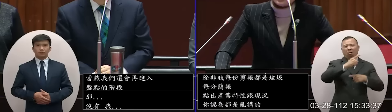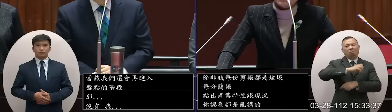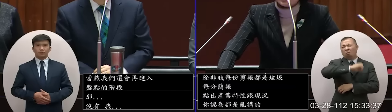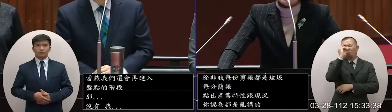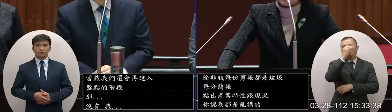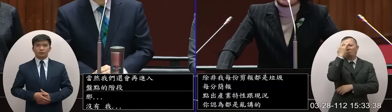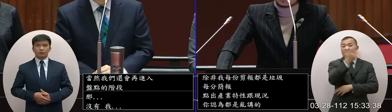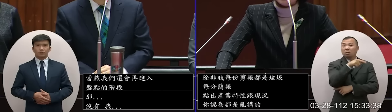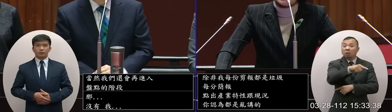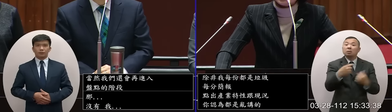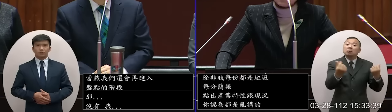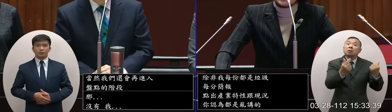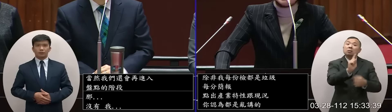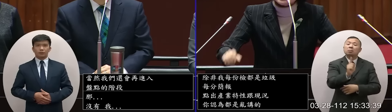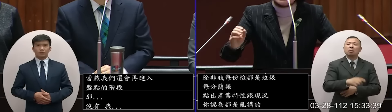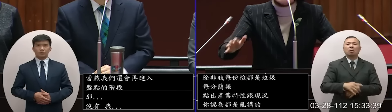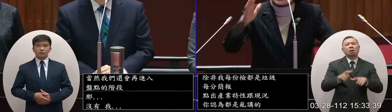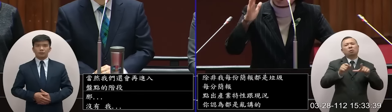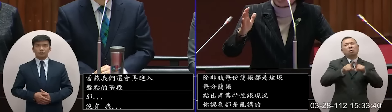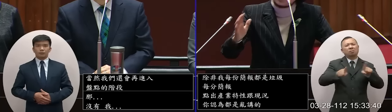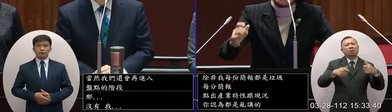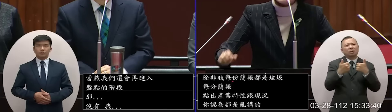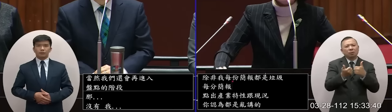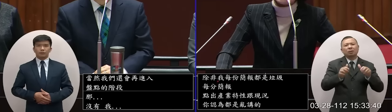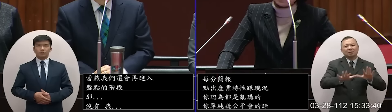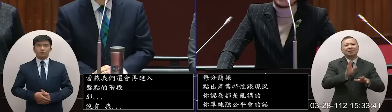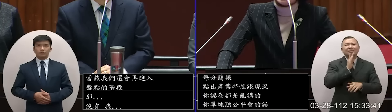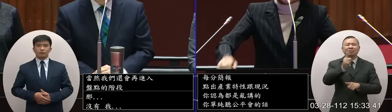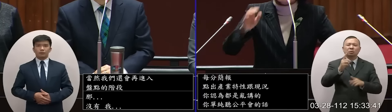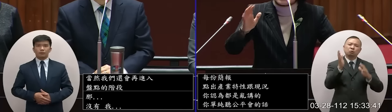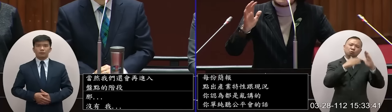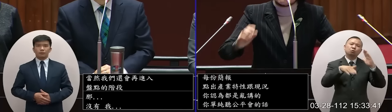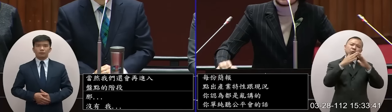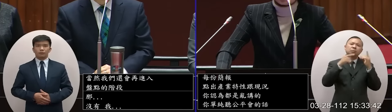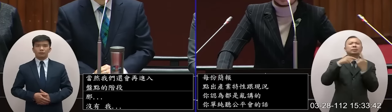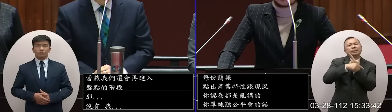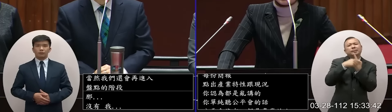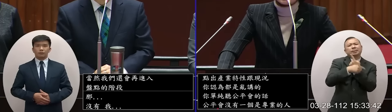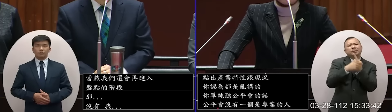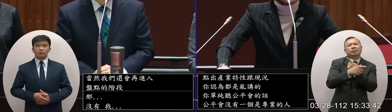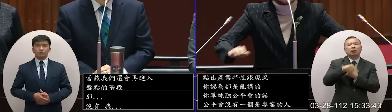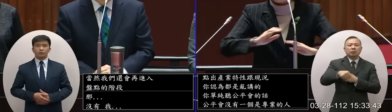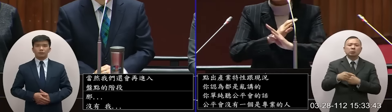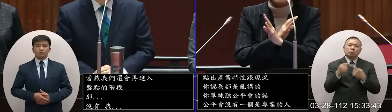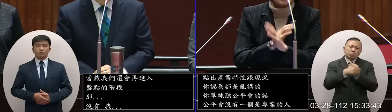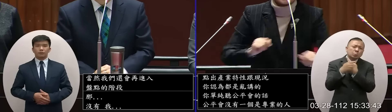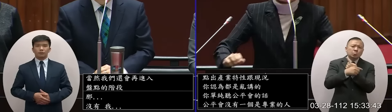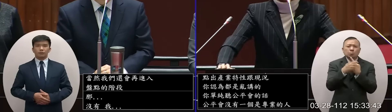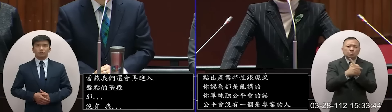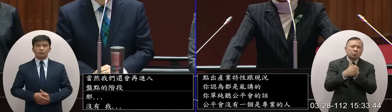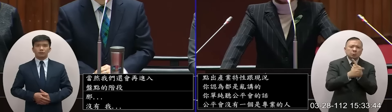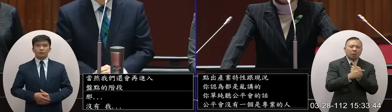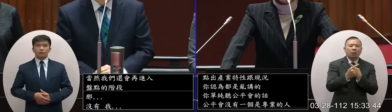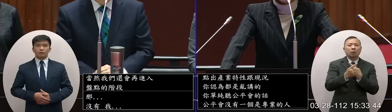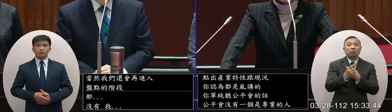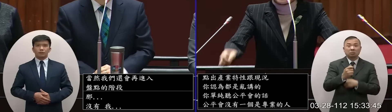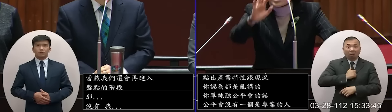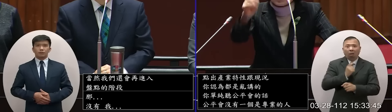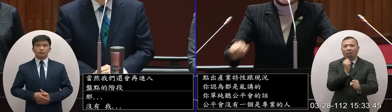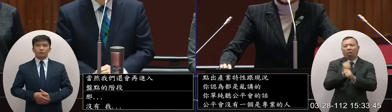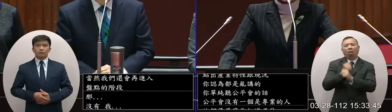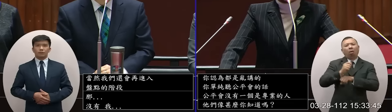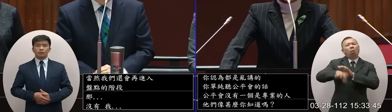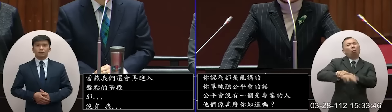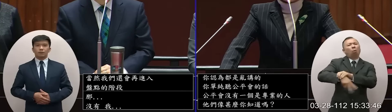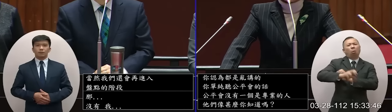像什么你知道吗？公评会现在就是学术研讨会，专门办学术研讨会，他完全没有作为，没有